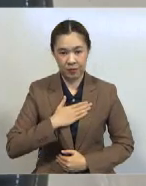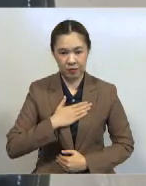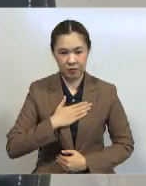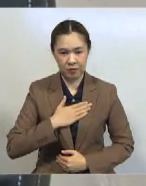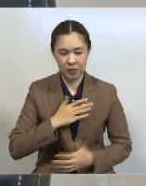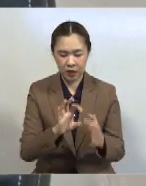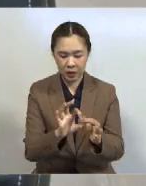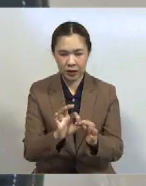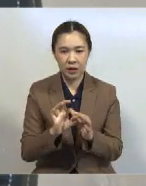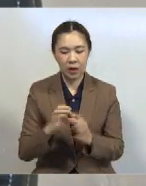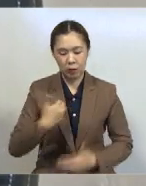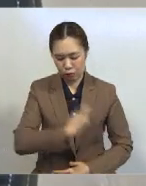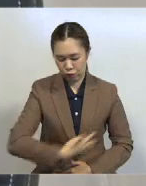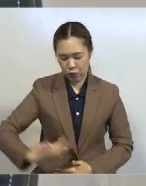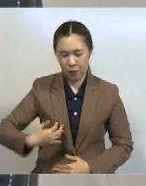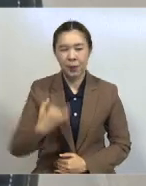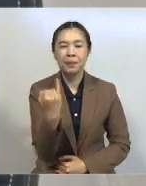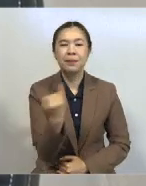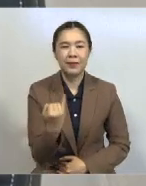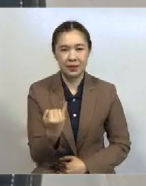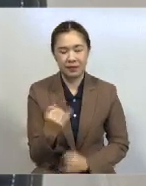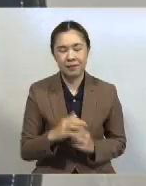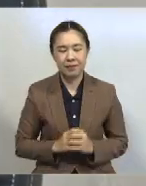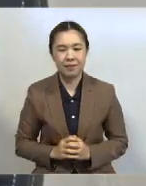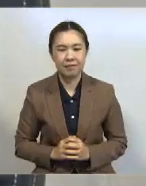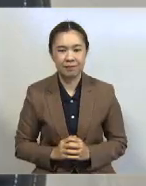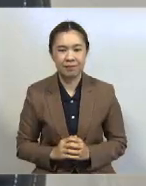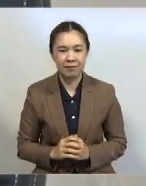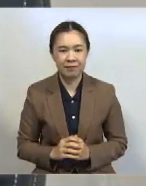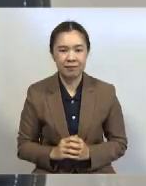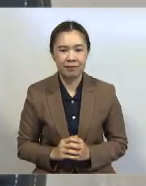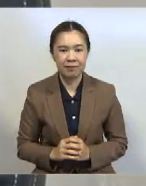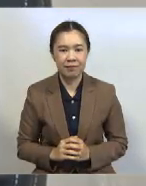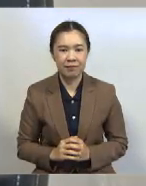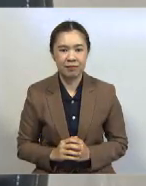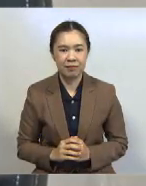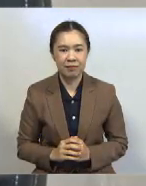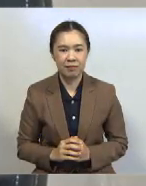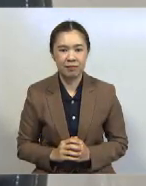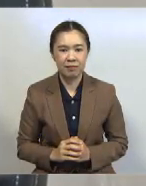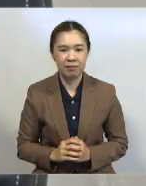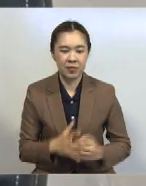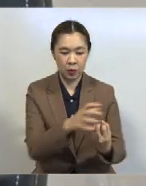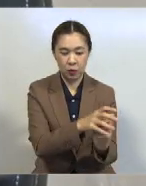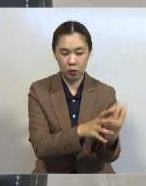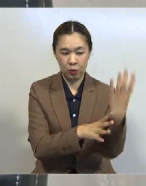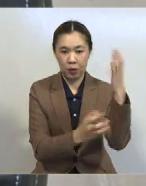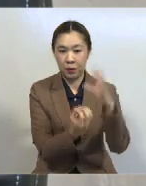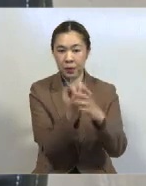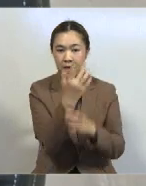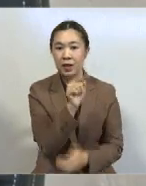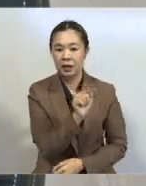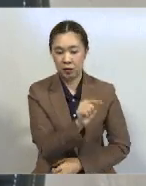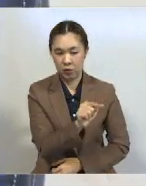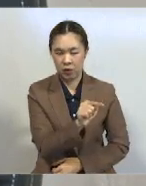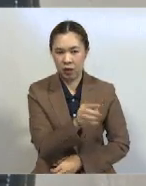าพนะครับไม่ค่อยดีนะครับขอเรียนว่าสุขภาพไม่ค่อยดีซึ่งพื้นที่ทุ่งใหญ่เนี่ยนะครับมันการ